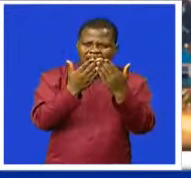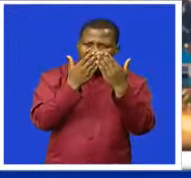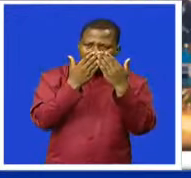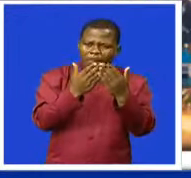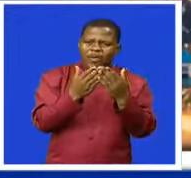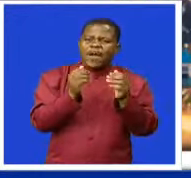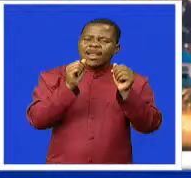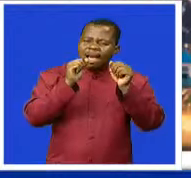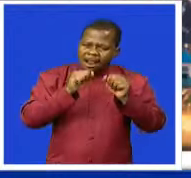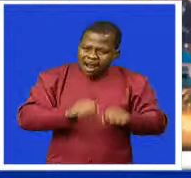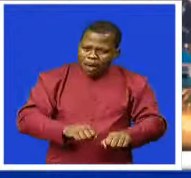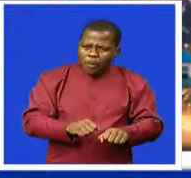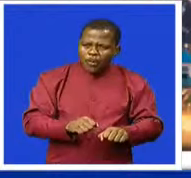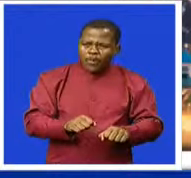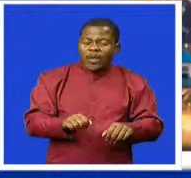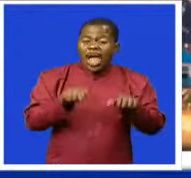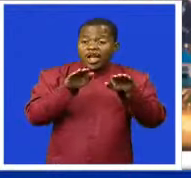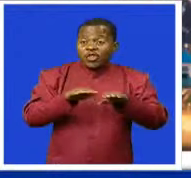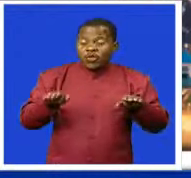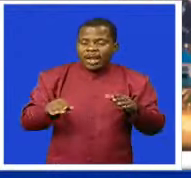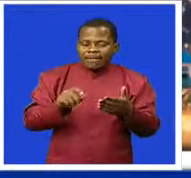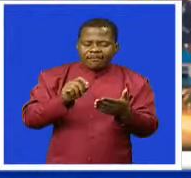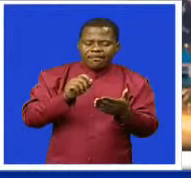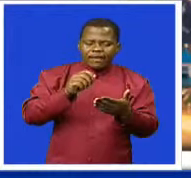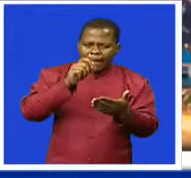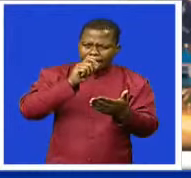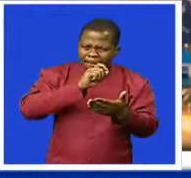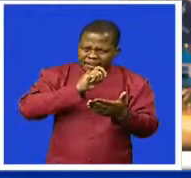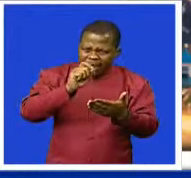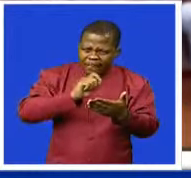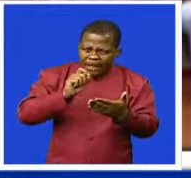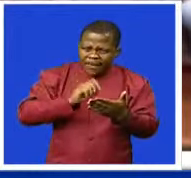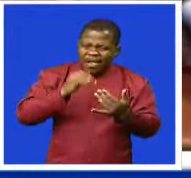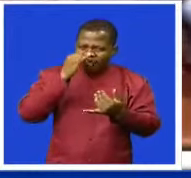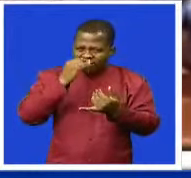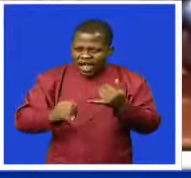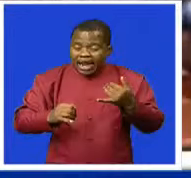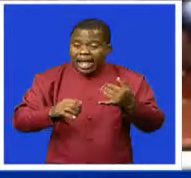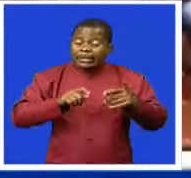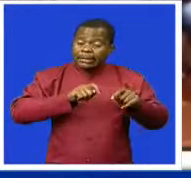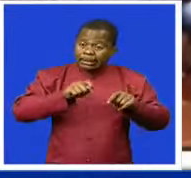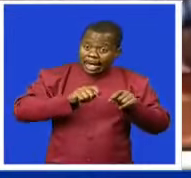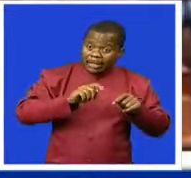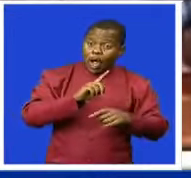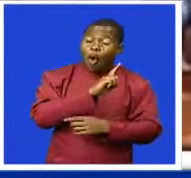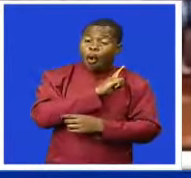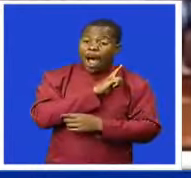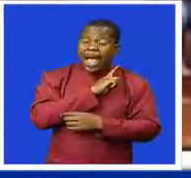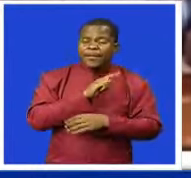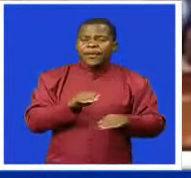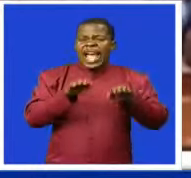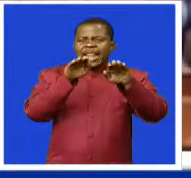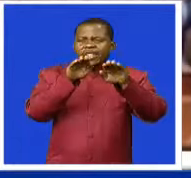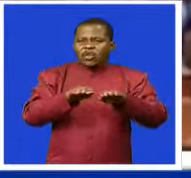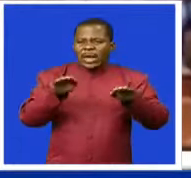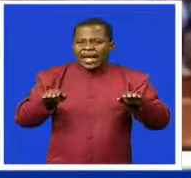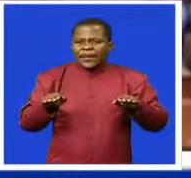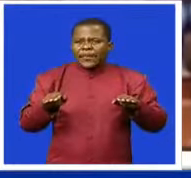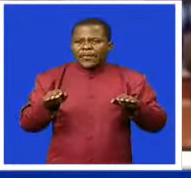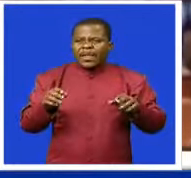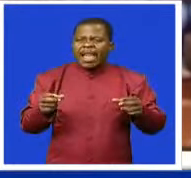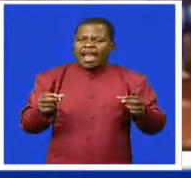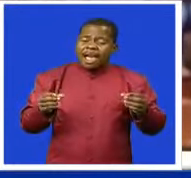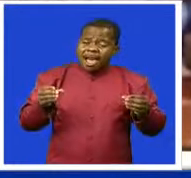bafundzi bebangakhona ukuthola letifundo temsakado Nanoma kubhedvuka kwe-COVID-19 kube nemthelela